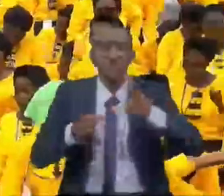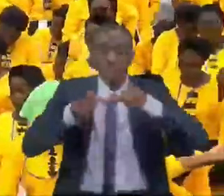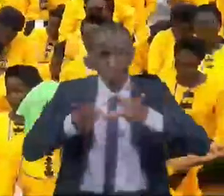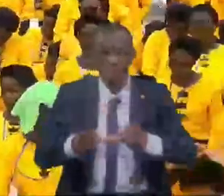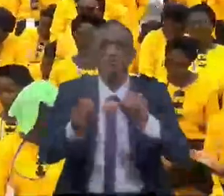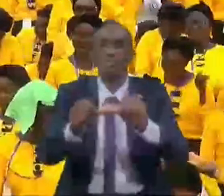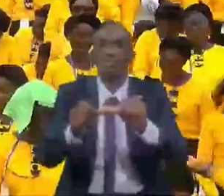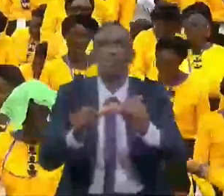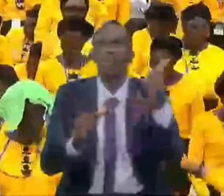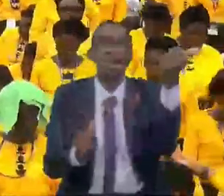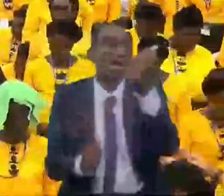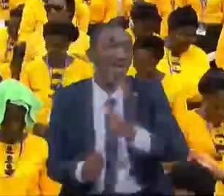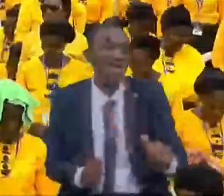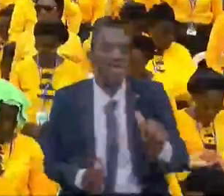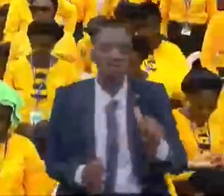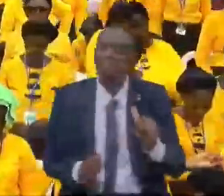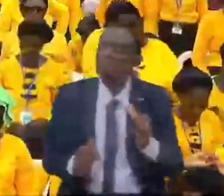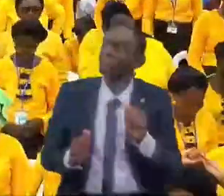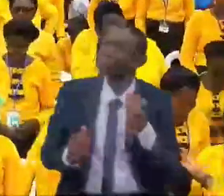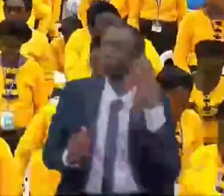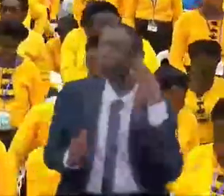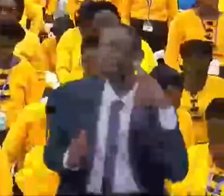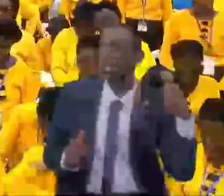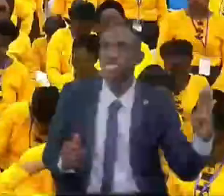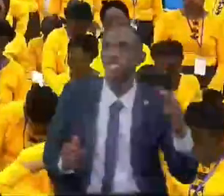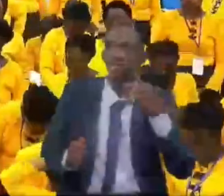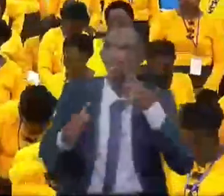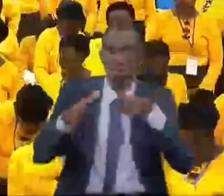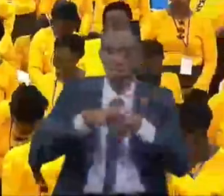Tout serpent d'airain, sacrilège d'airain,